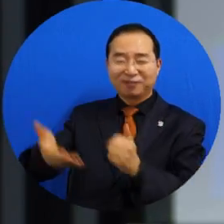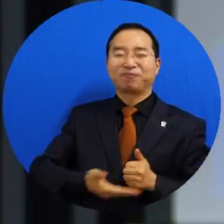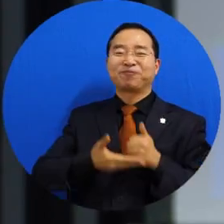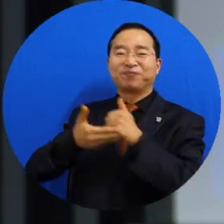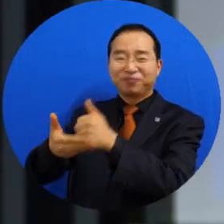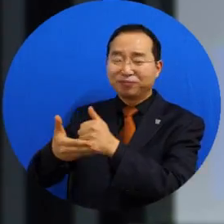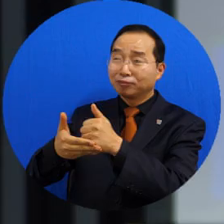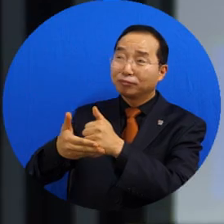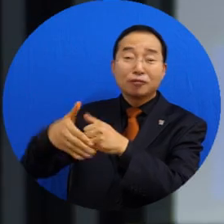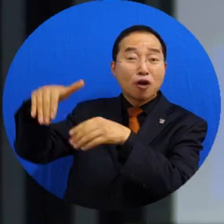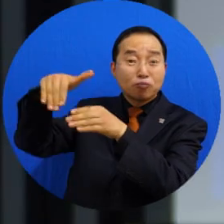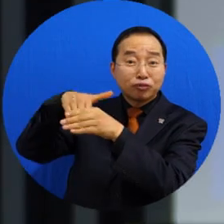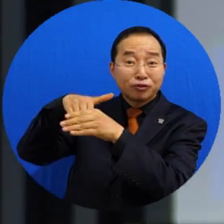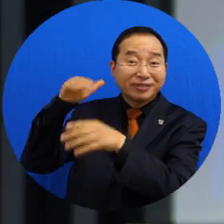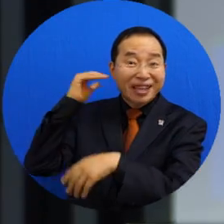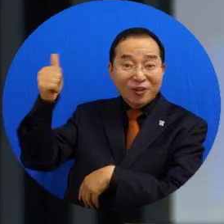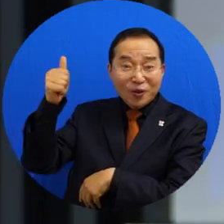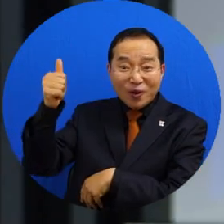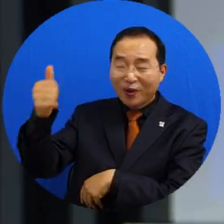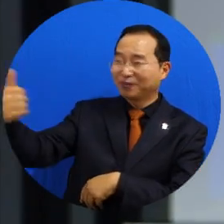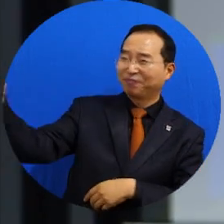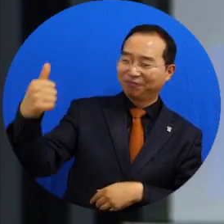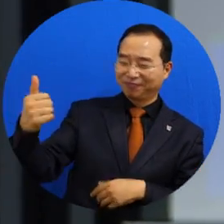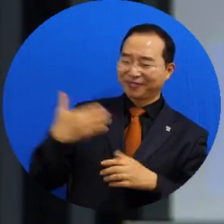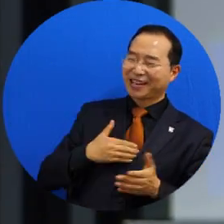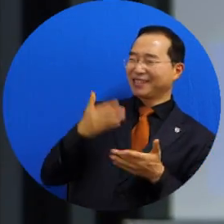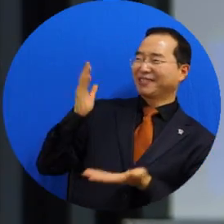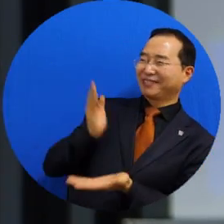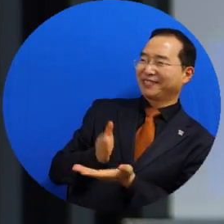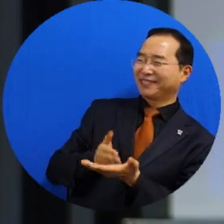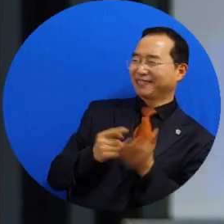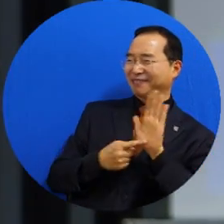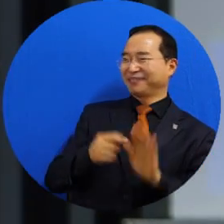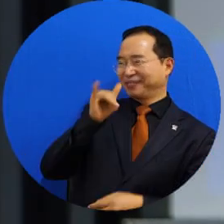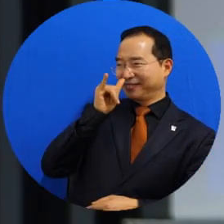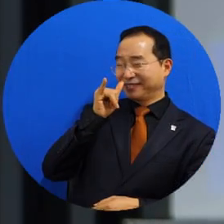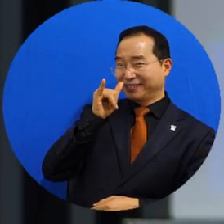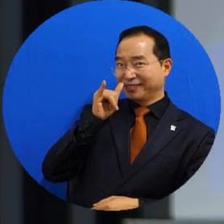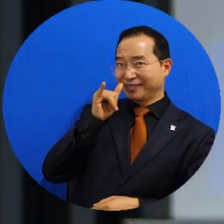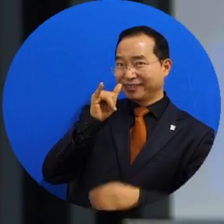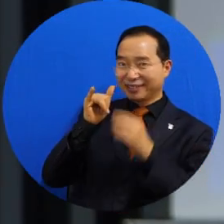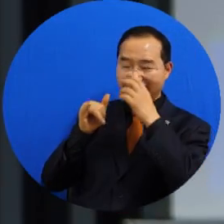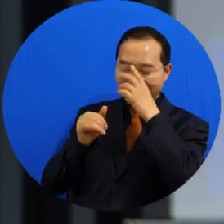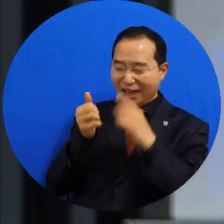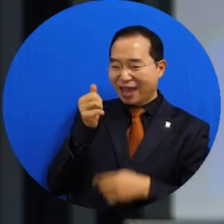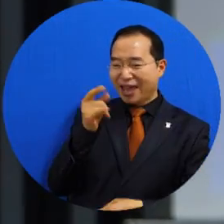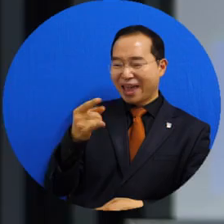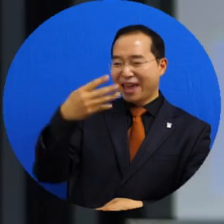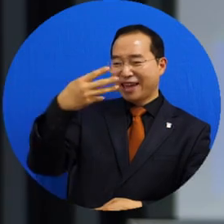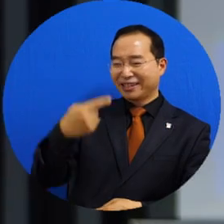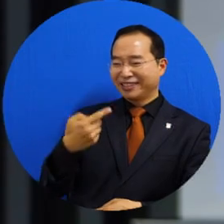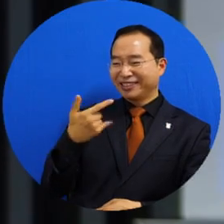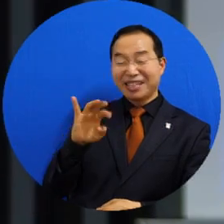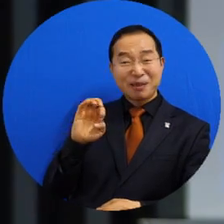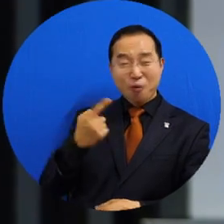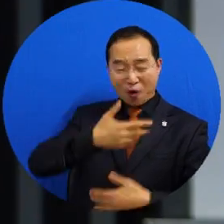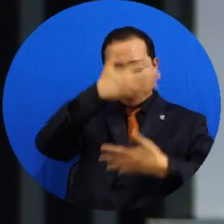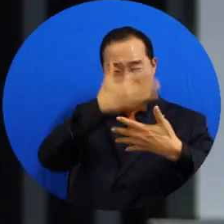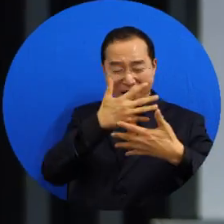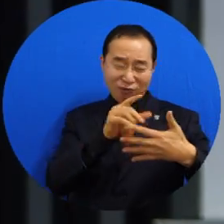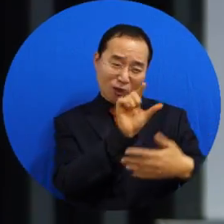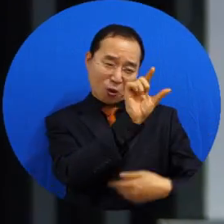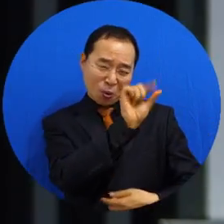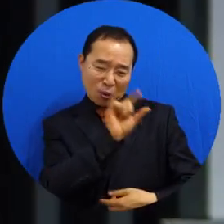돼서 문 대통령 앞에서 발표했었던 비디오입니다. 헤로니모에 대한 소개인데 예고편은 아니고 제가 영화의